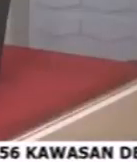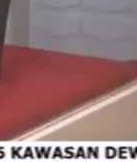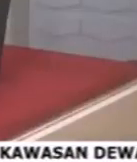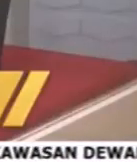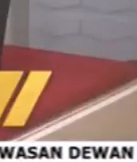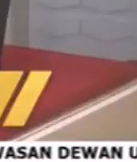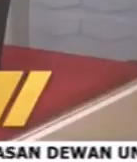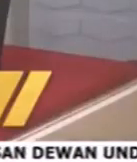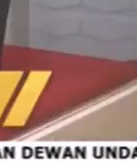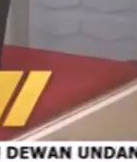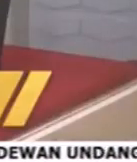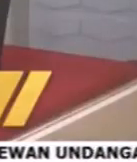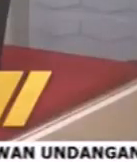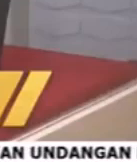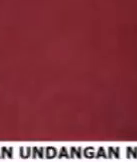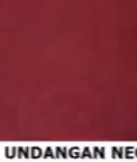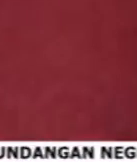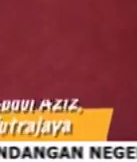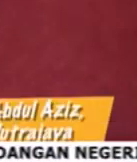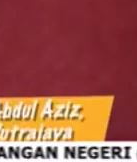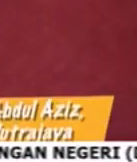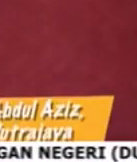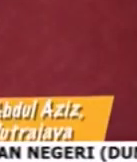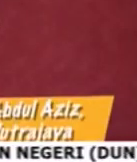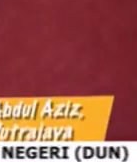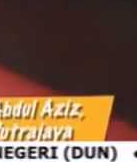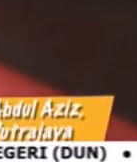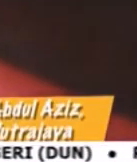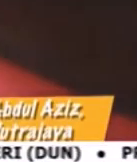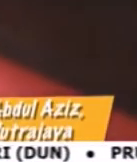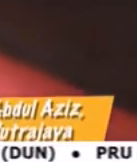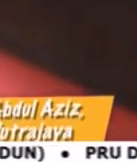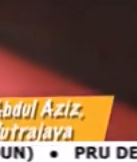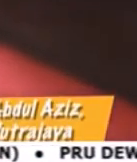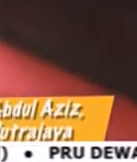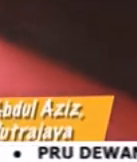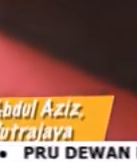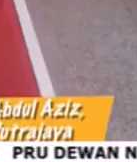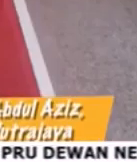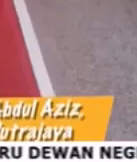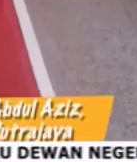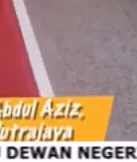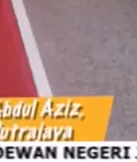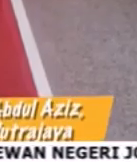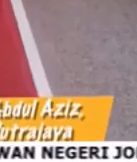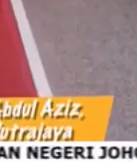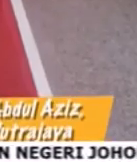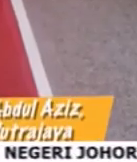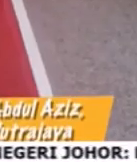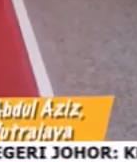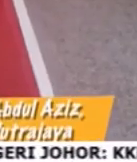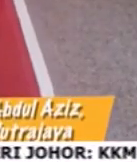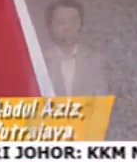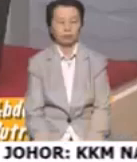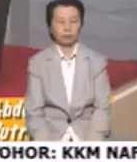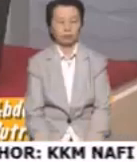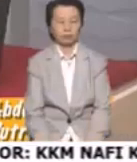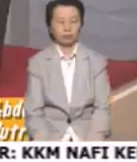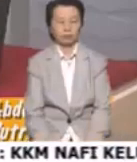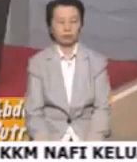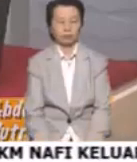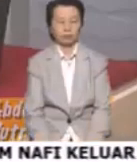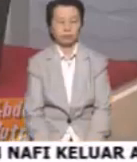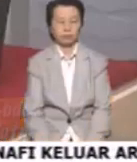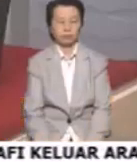Saudara, ini adalah peti undi yang digunakan semasa pilihan raya umum pertama 1959. Manakala yang di sebelahnya